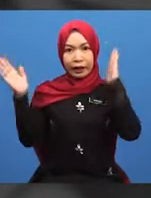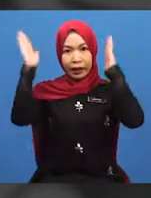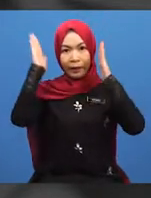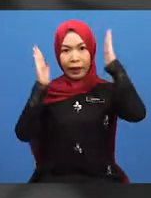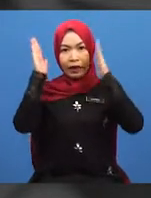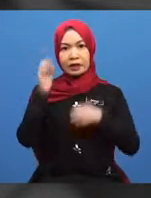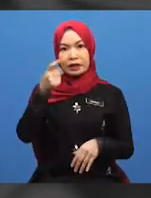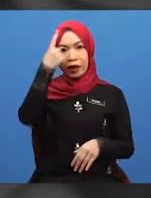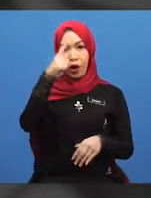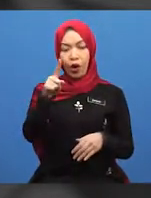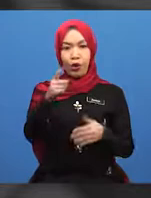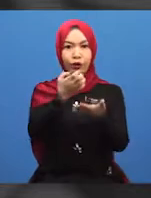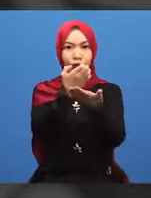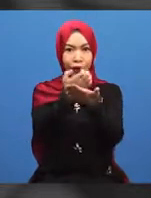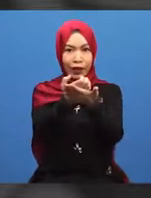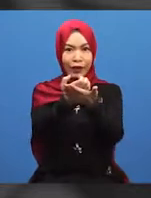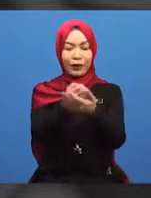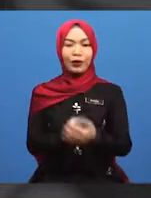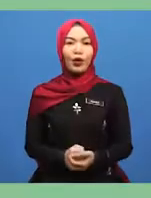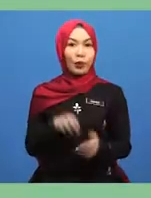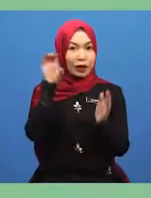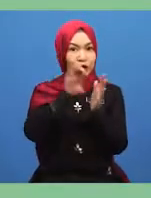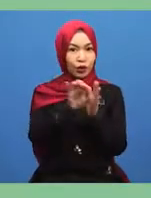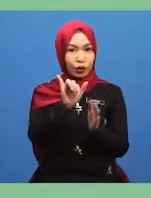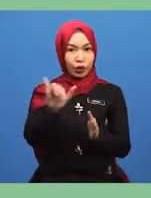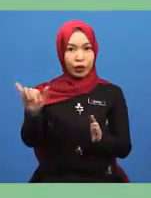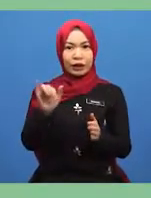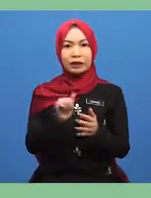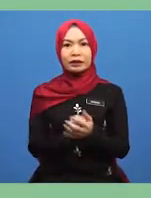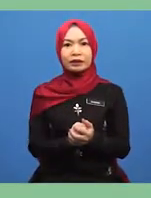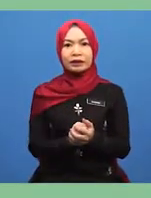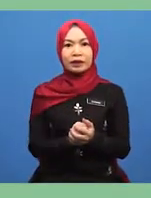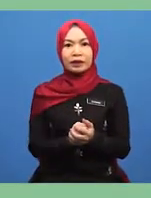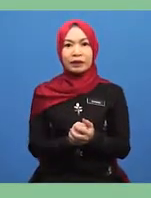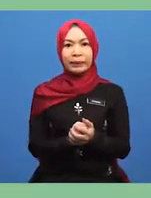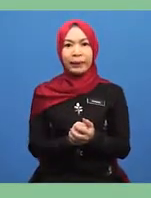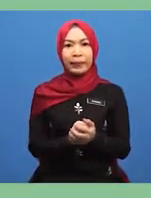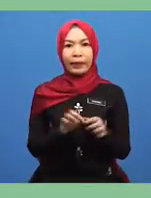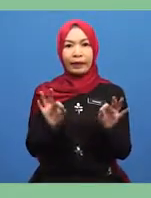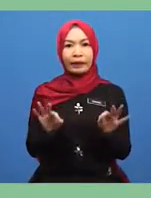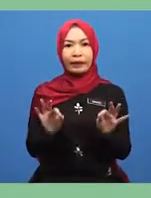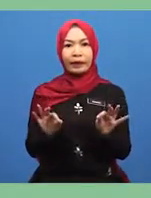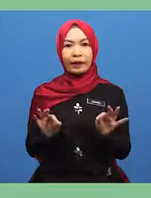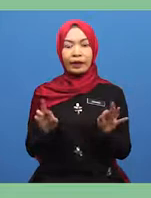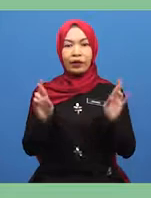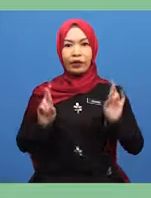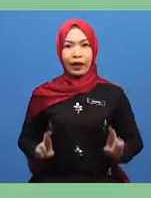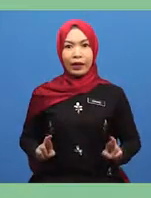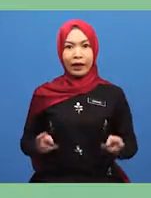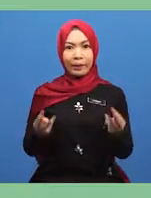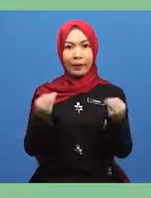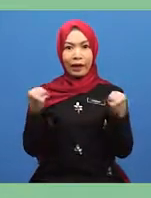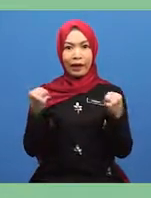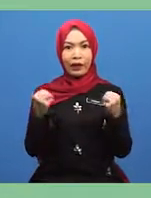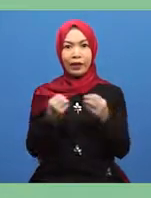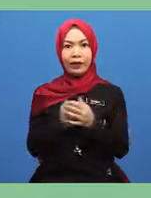menjalankan kegiatan-kegiatan ekonomi seperti berikut. Yang pertama, bila rakyat asing ingin mengimport